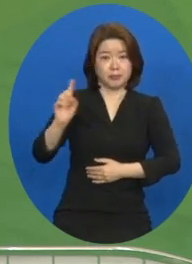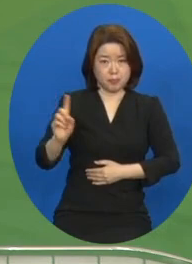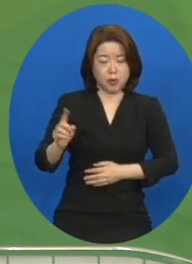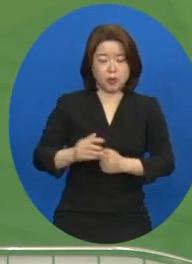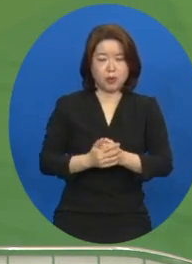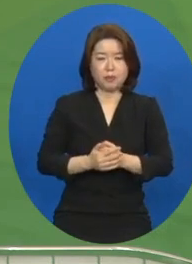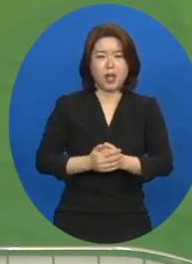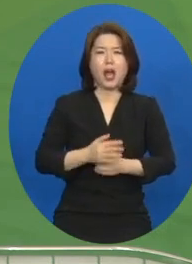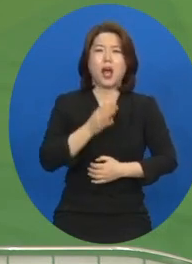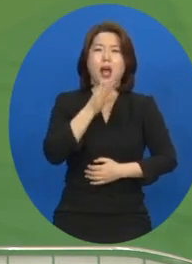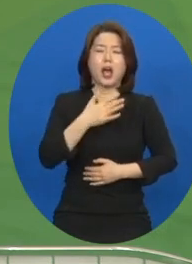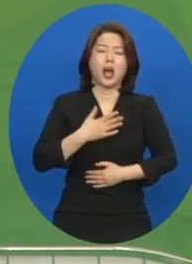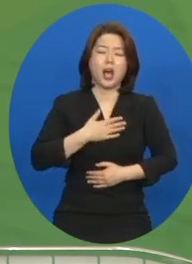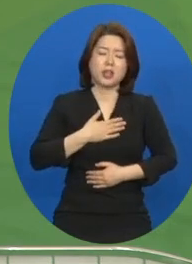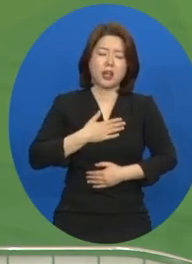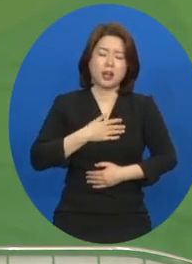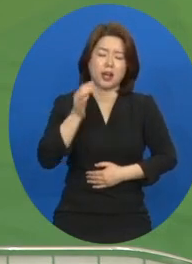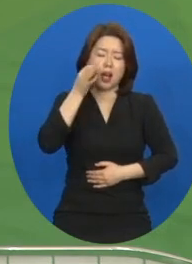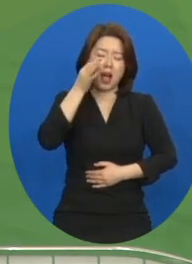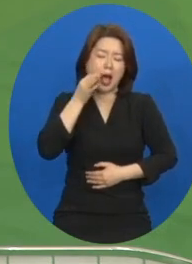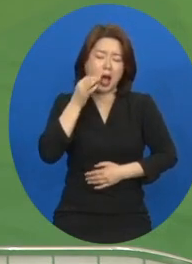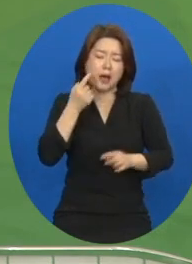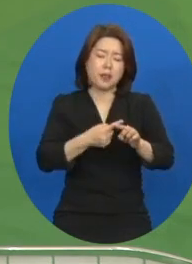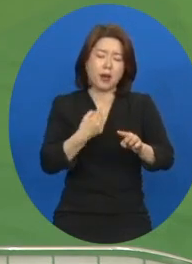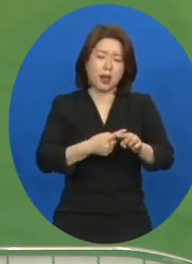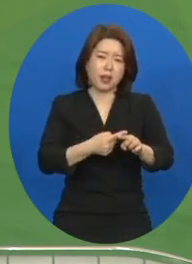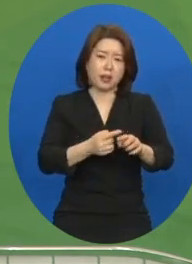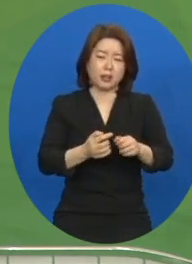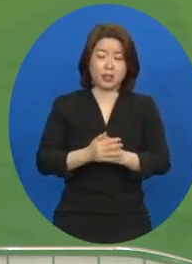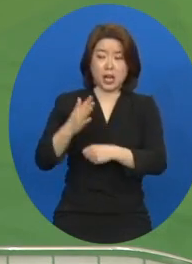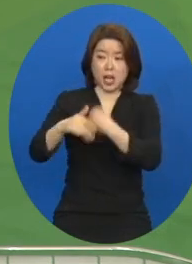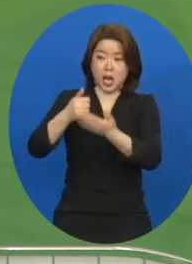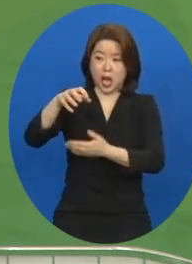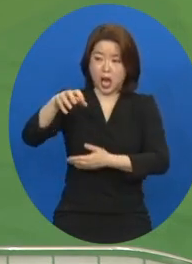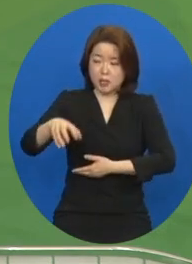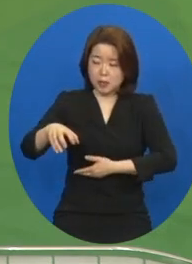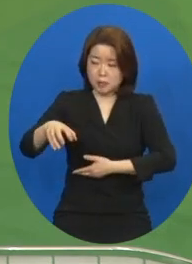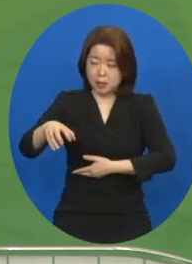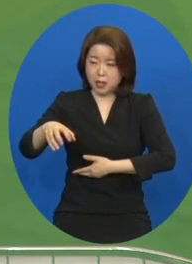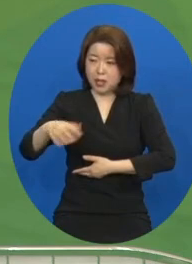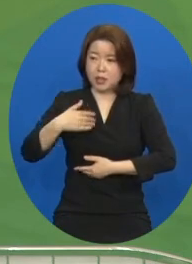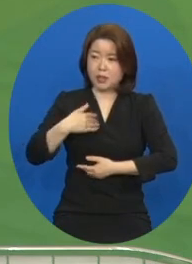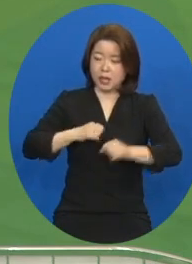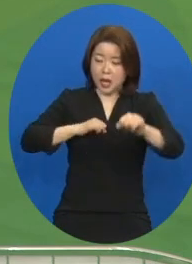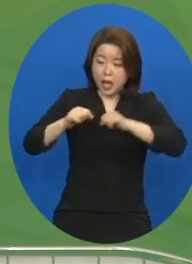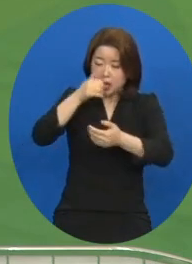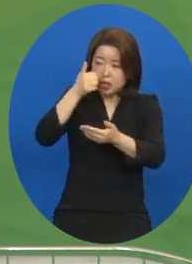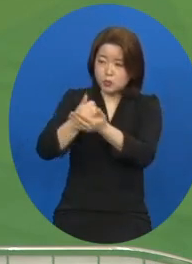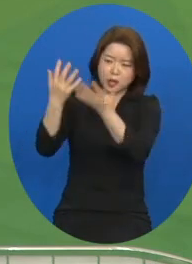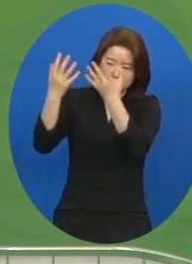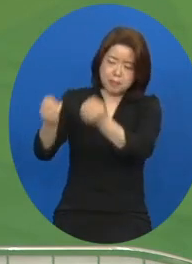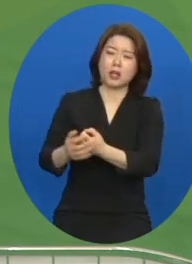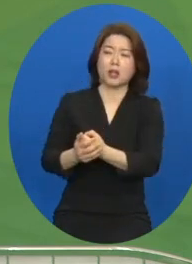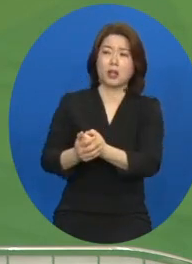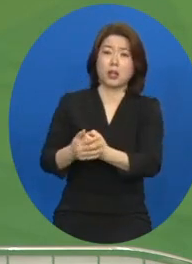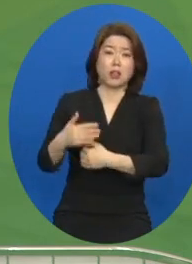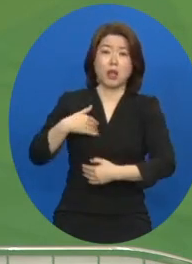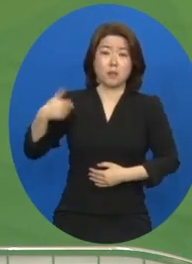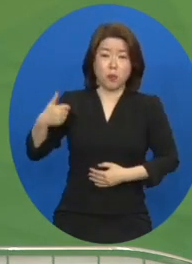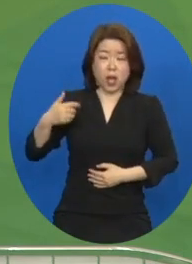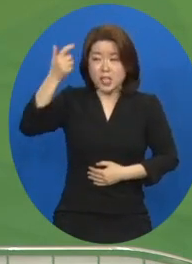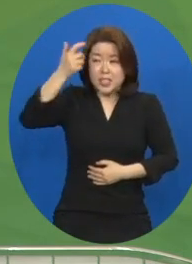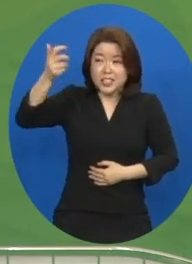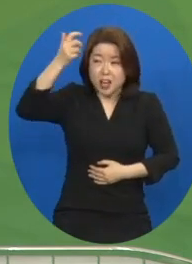내가 아간이구나. 하나님 보시는 앞에서 지은 죄가 너무 많은 거예요. 몰랐으니까 그랬죠.